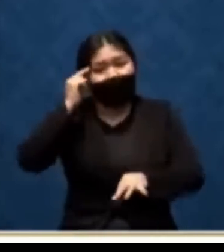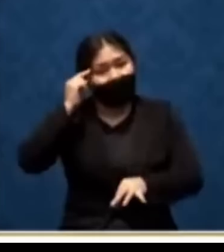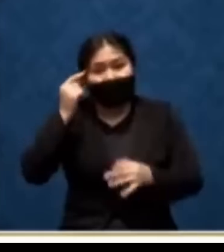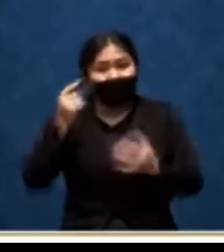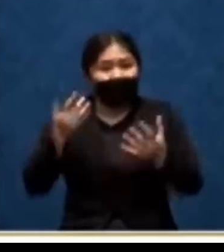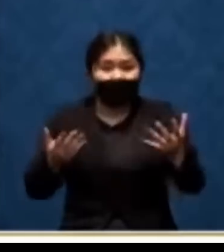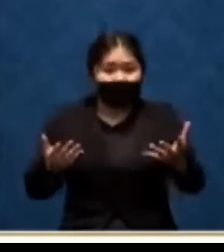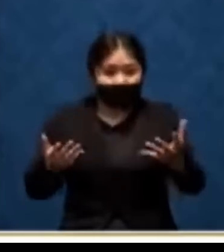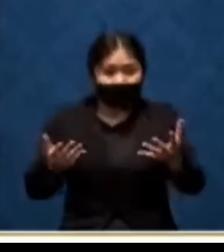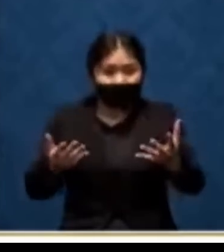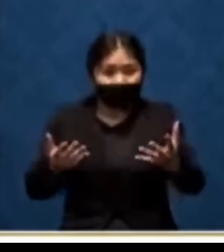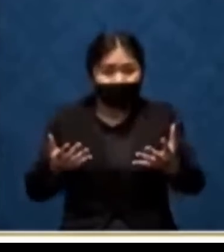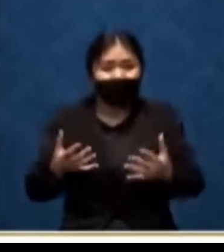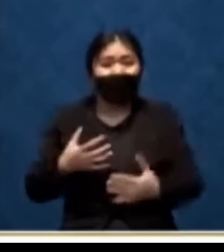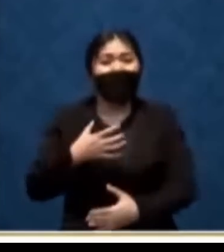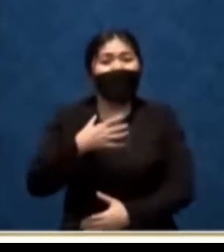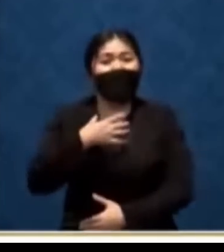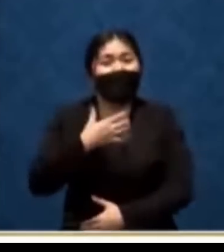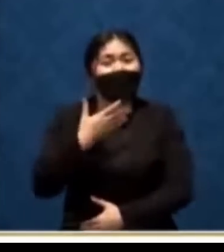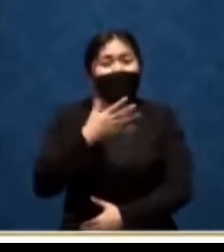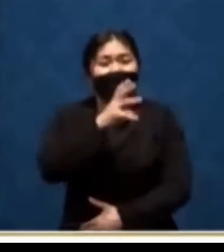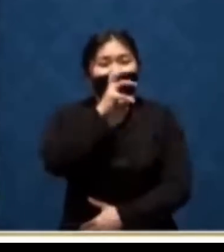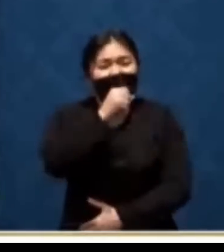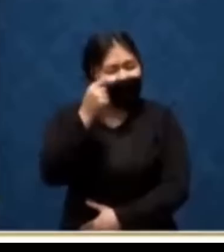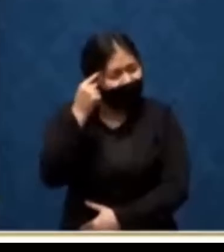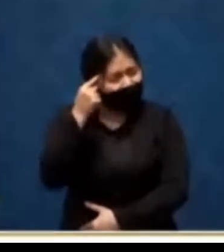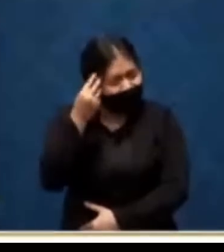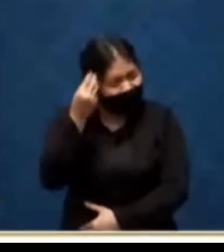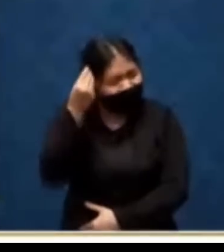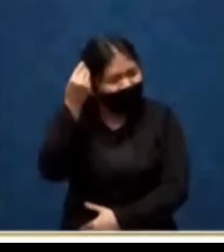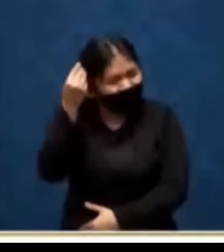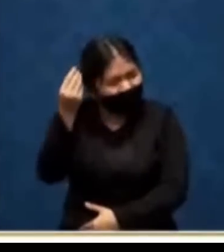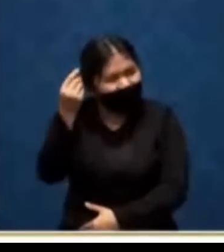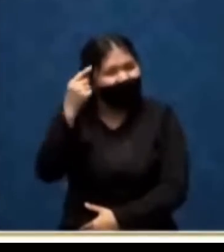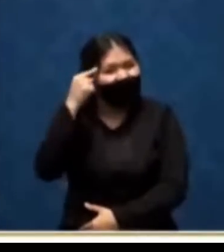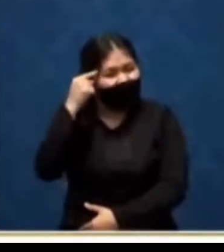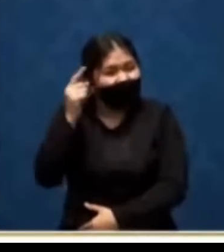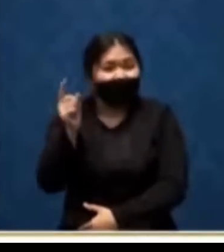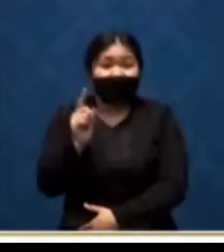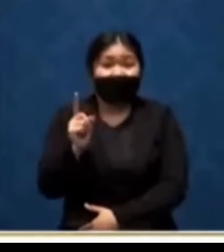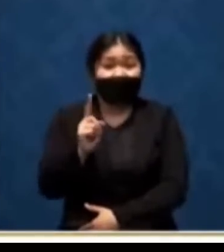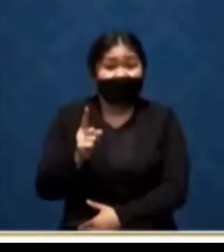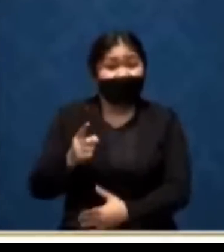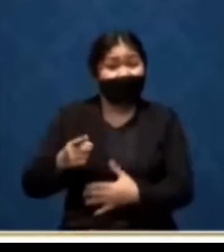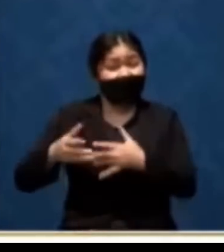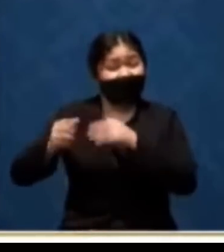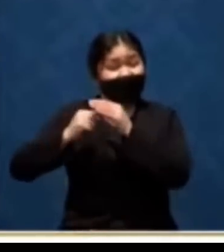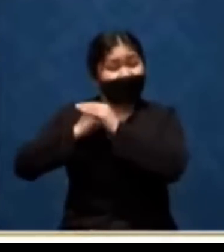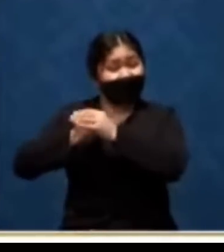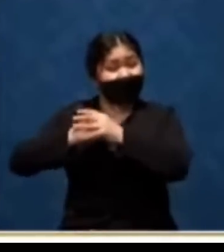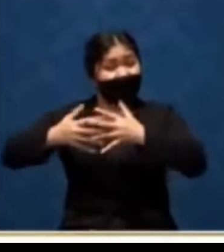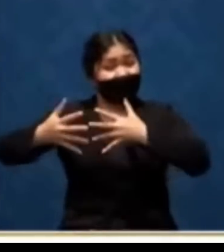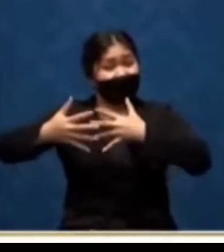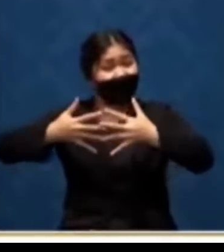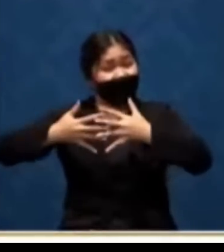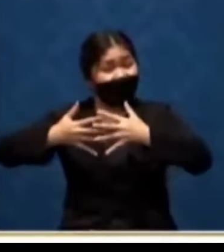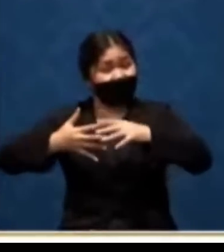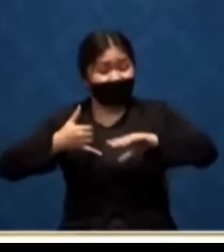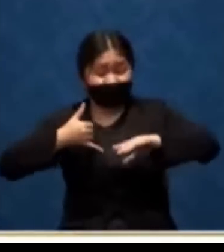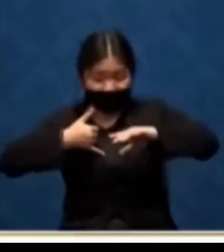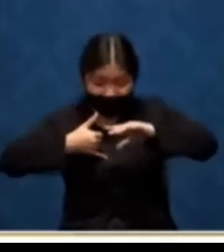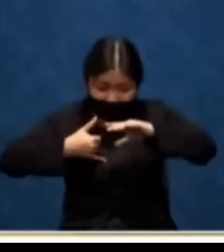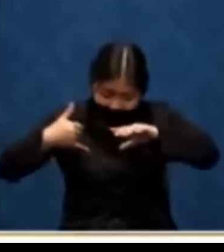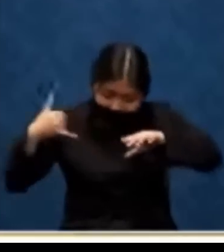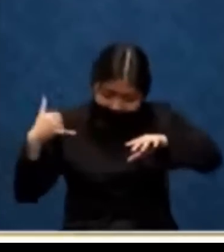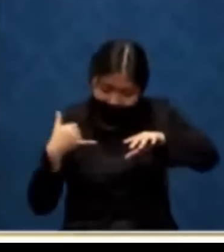ยากให้เราลองจินตนาการกับบรรดาจีนเทาที่ผ่านตม.เข้าประเทศมา